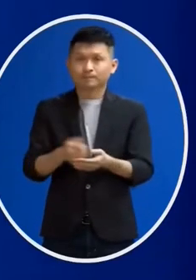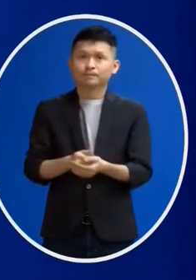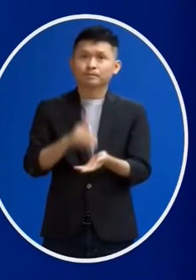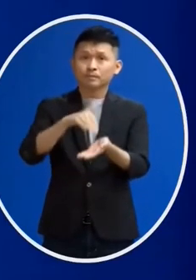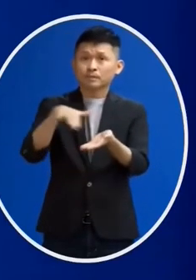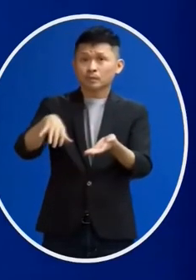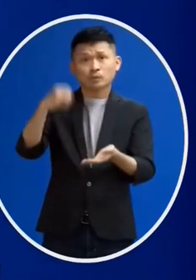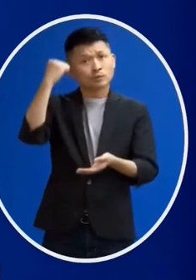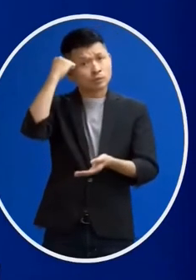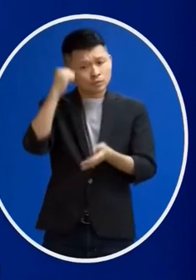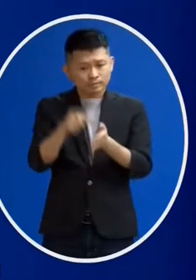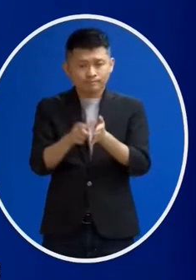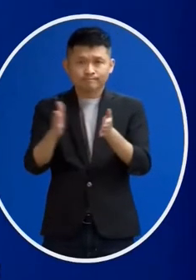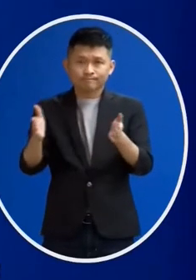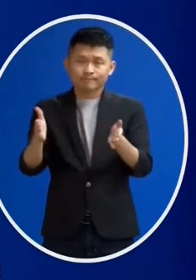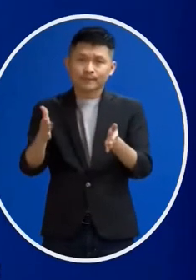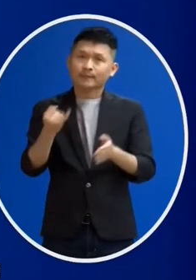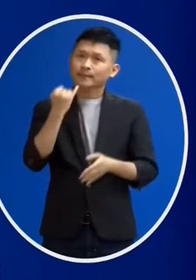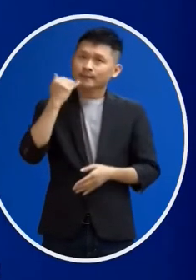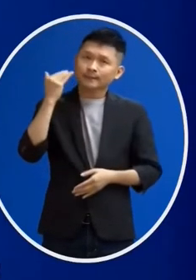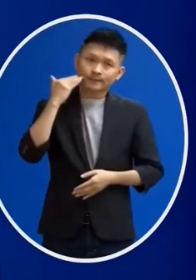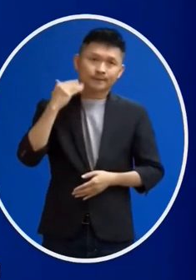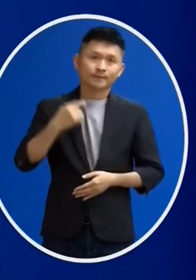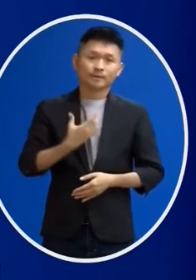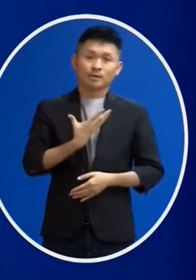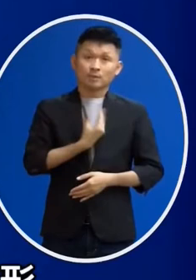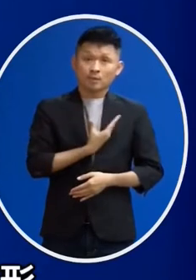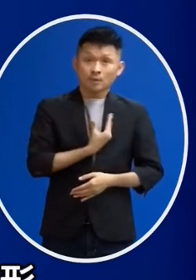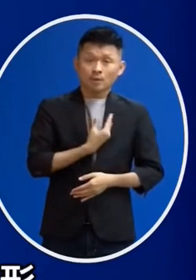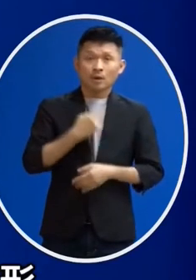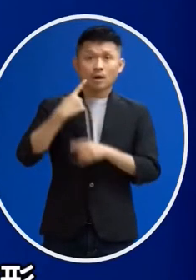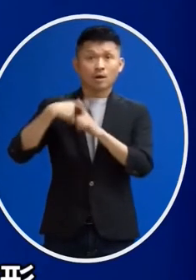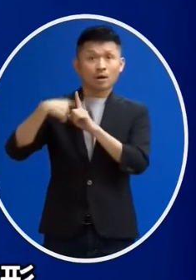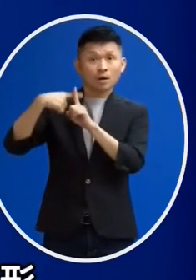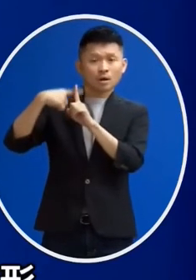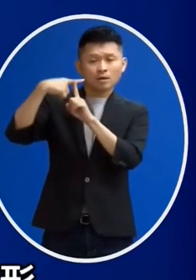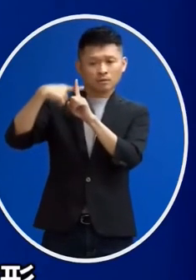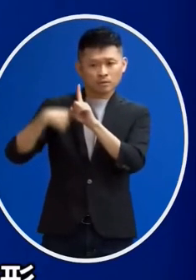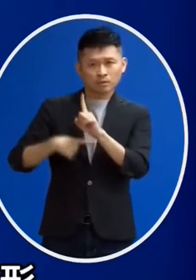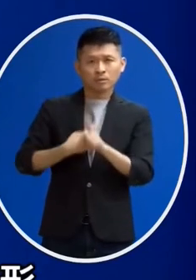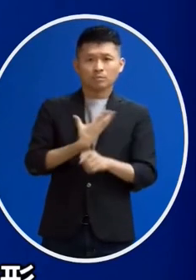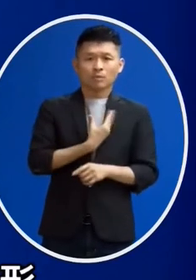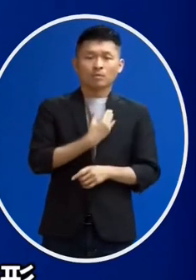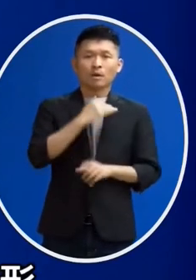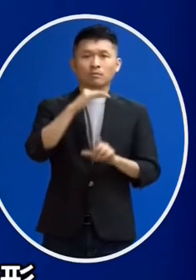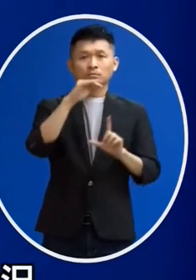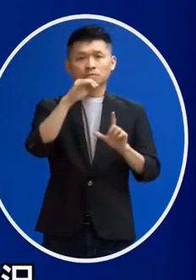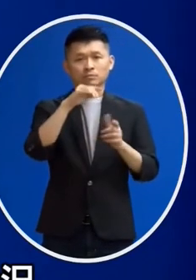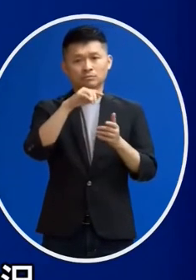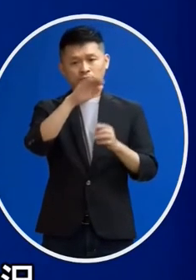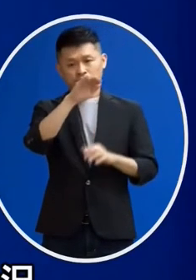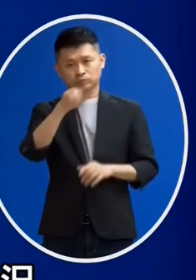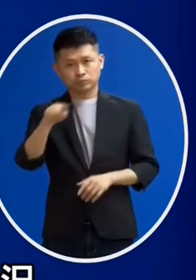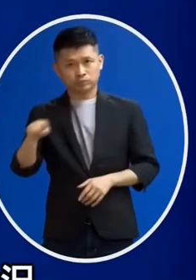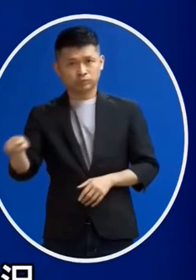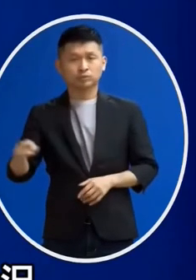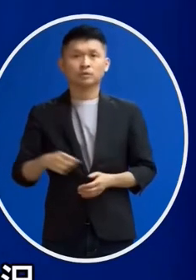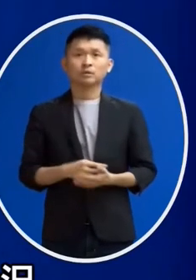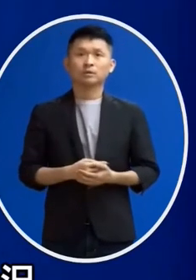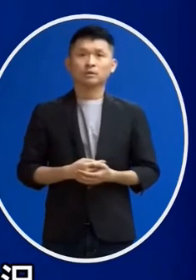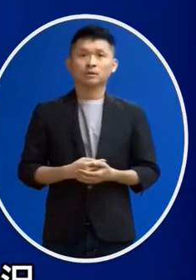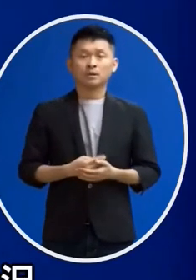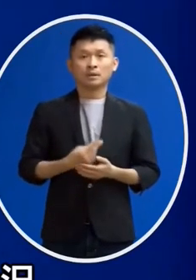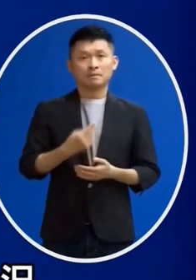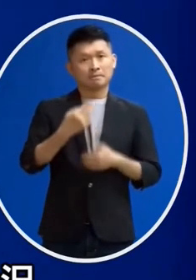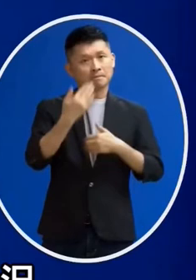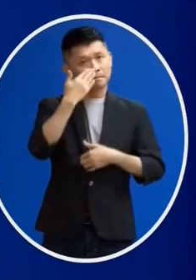院的期间呢很遗憾就是出现了心跳、血压跟氧气浓度都下降的一个情形那诊断是有这个败血